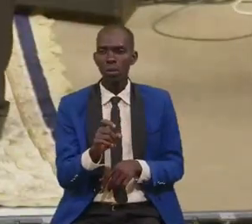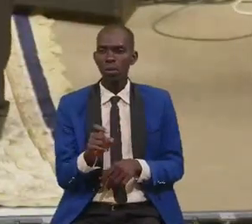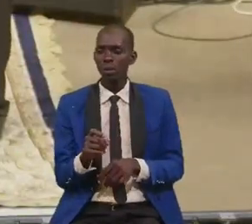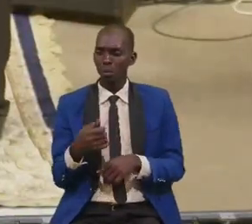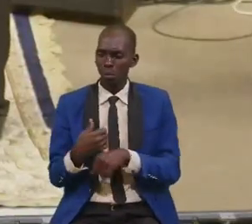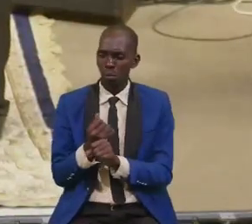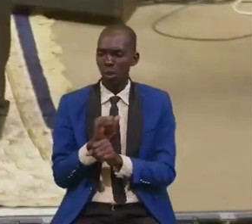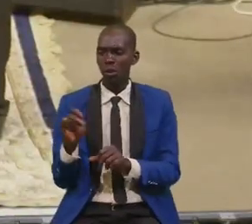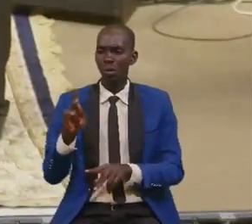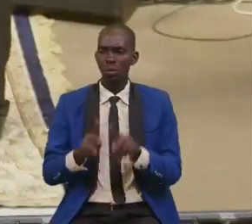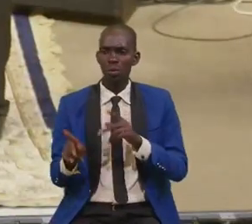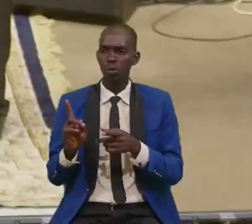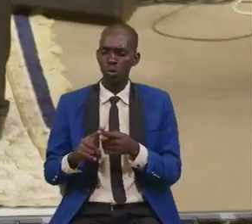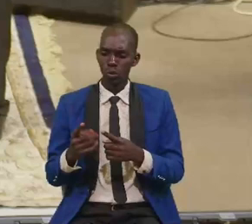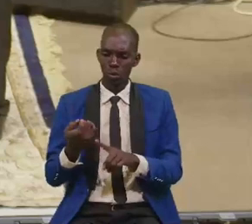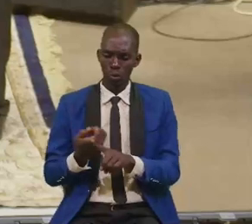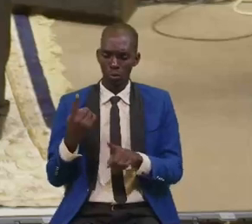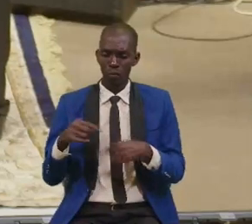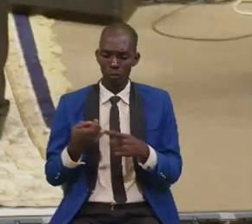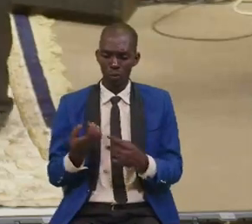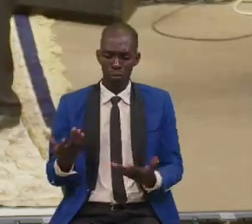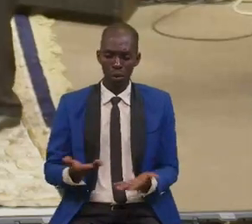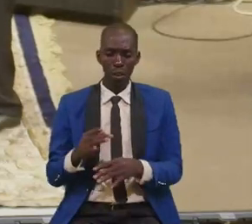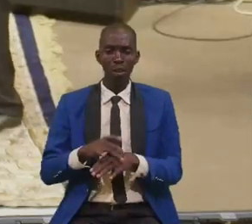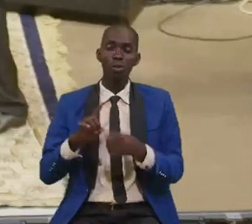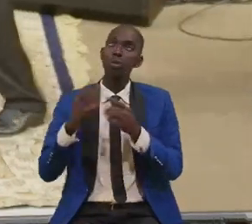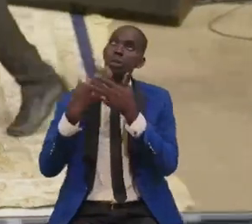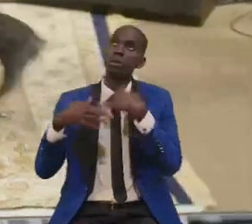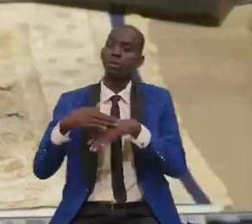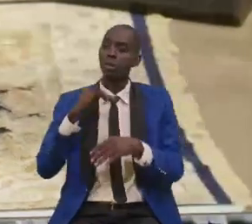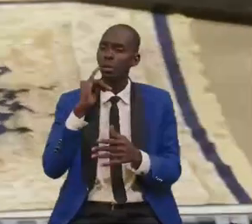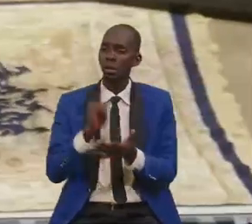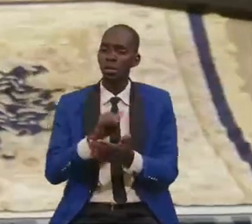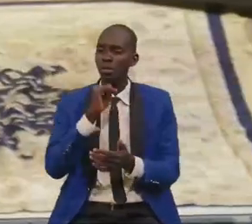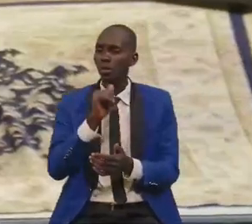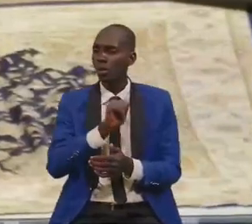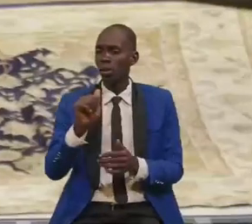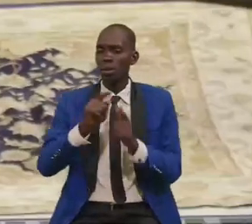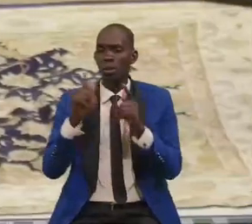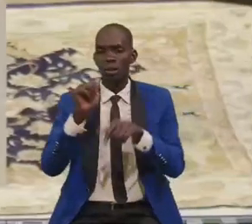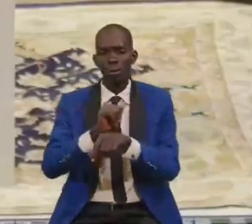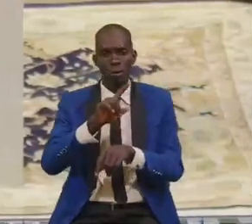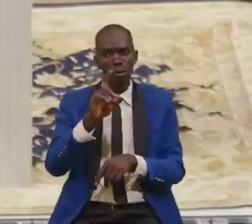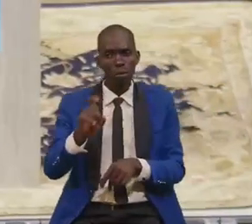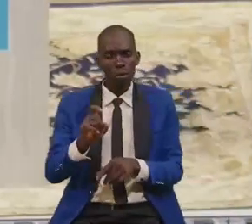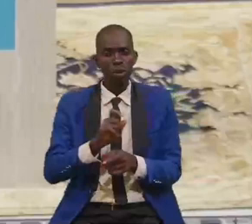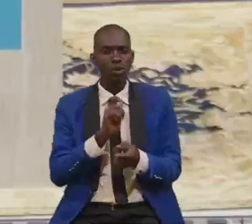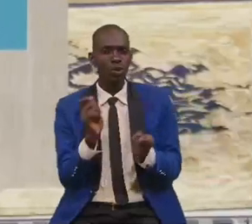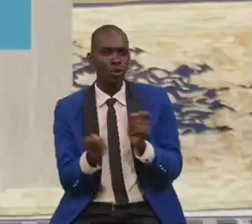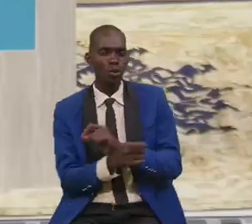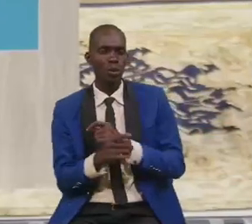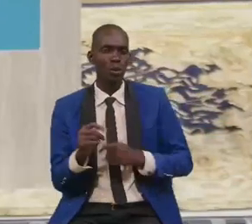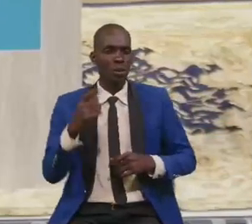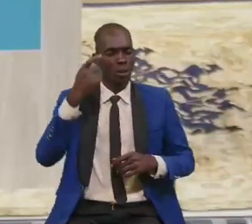Pour que les gens passent de la terre pour aller au ciel, n'est-ce pas un grand ouvrage? Tournant le cœur vers le